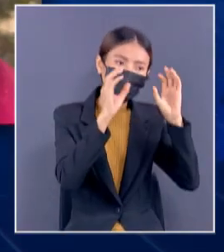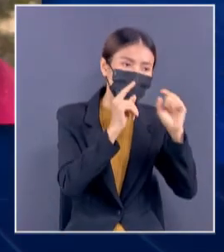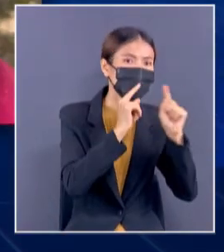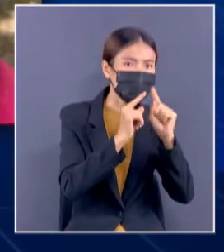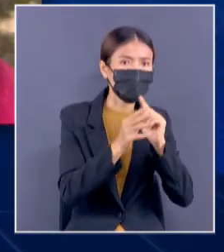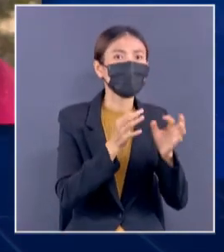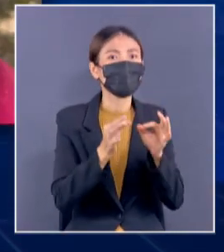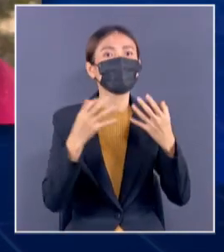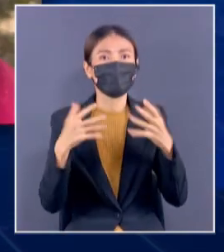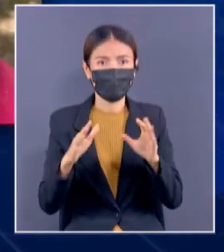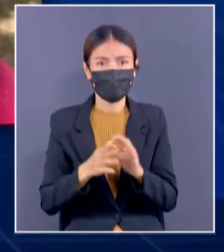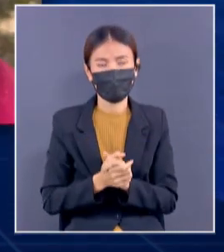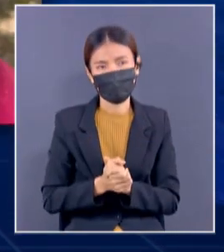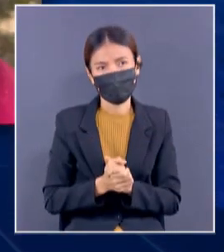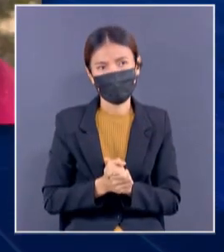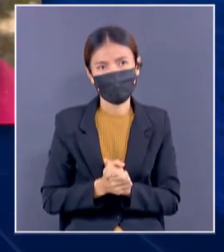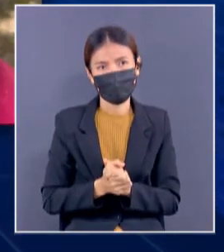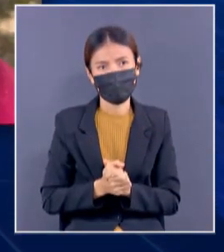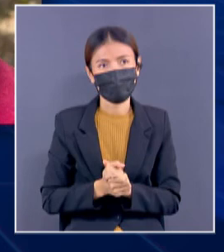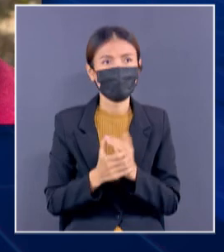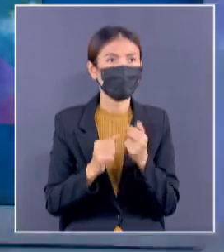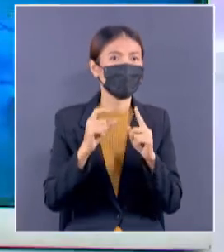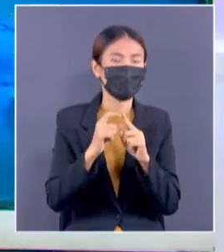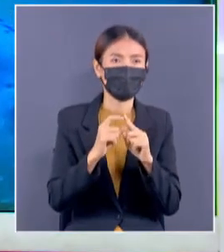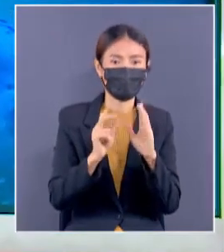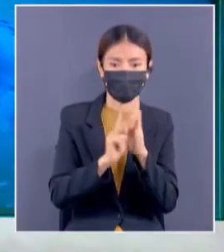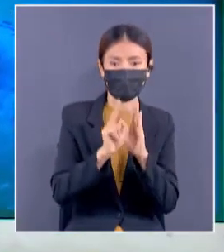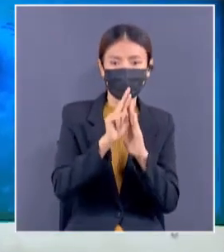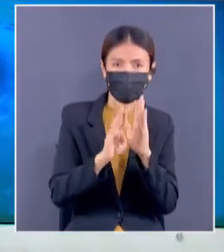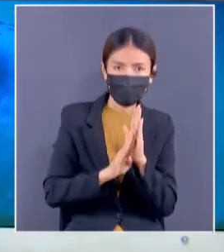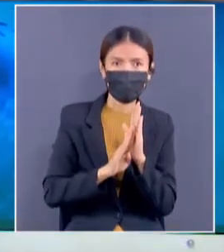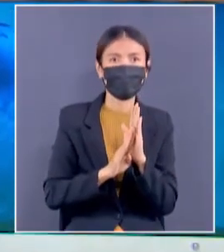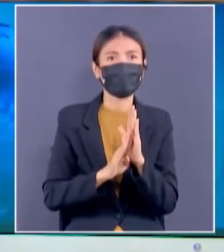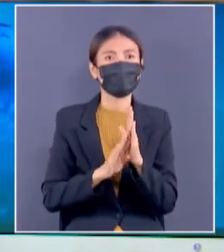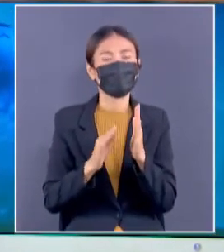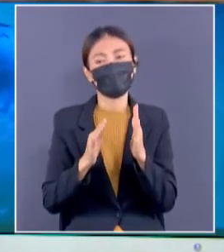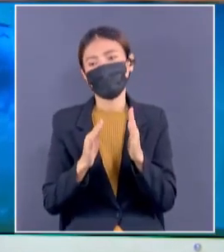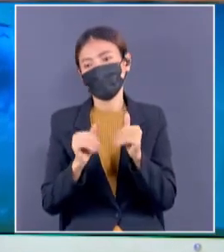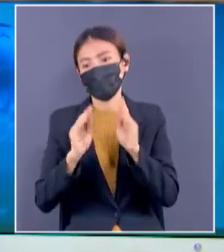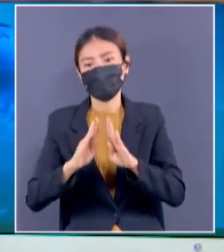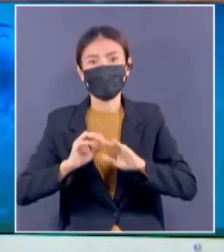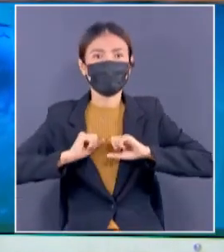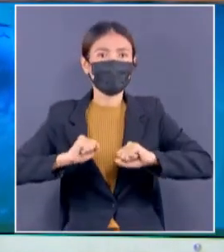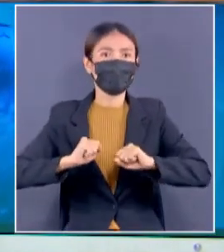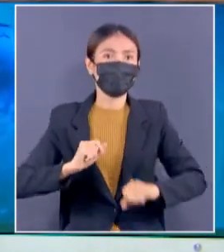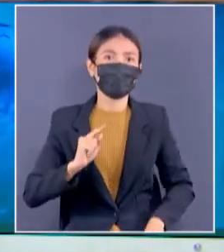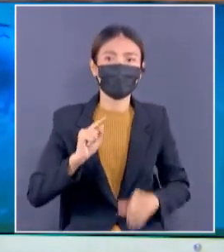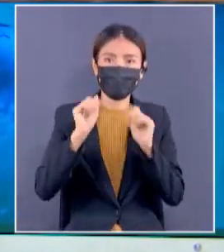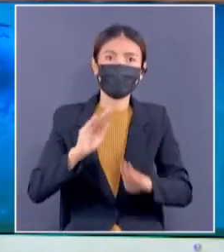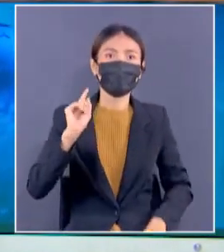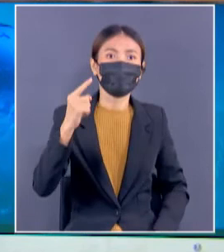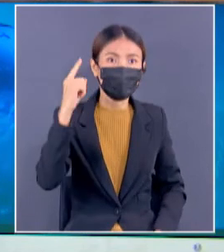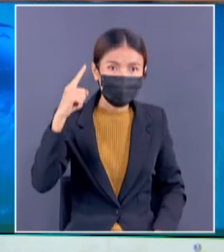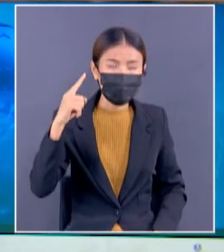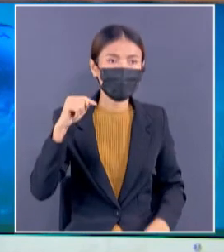ครับ ค่ะมันเป็นคำที่อยู่ระหว่างคำว่ากฎระเบียบทันสมัยสมัยใหม ่ เหมาะสมเรียบ